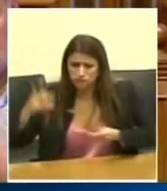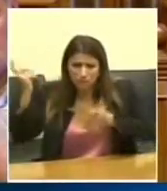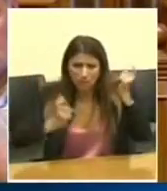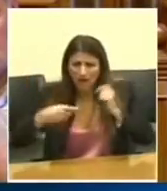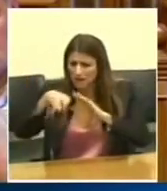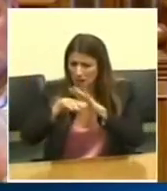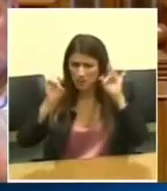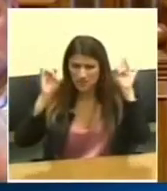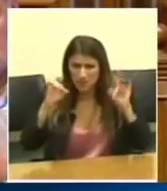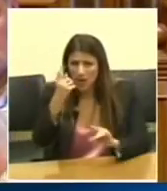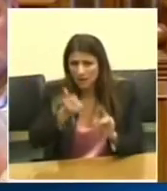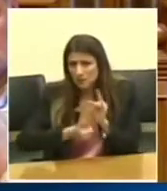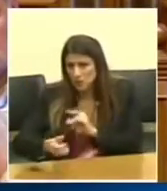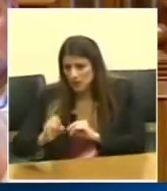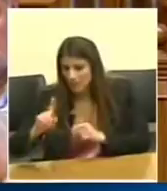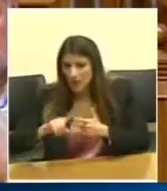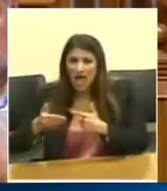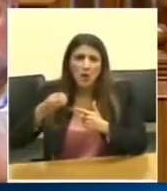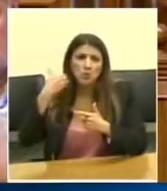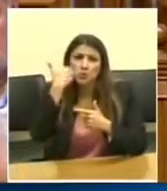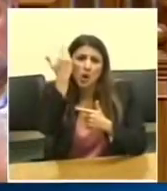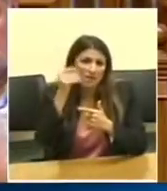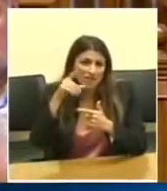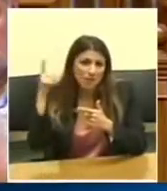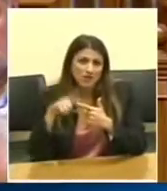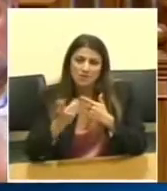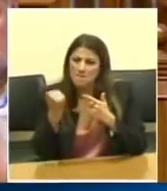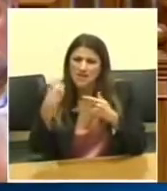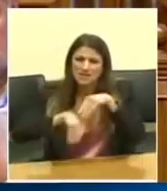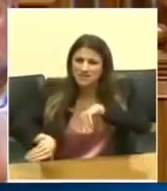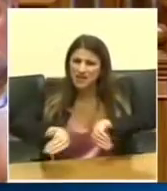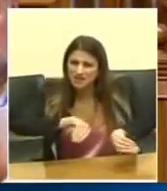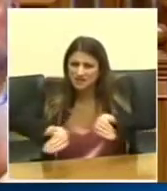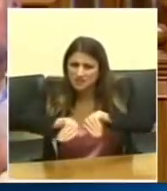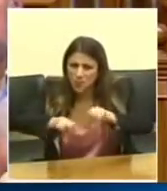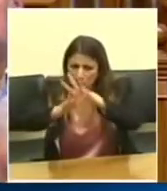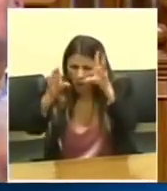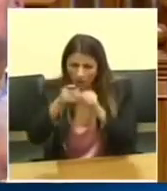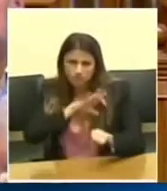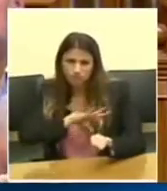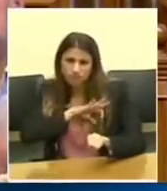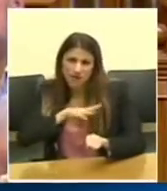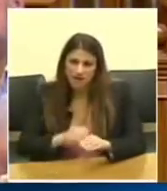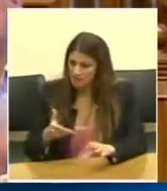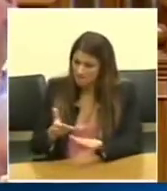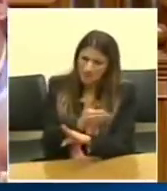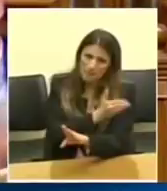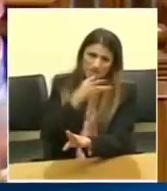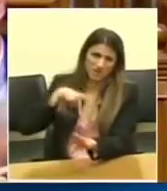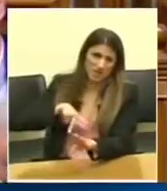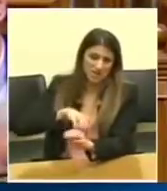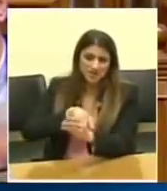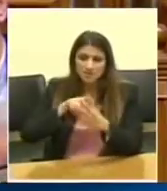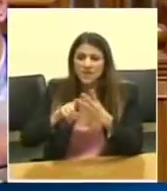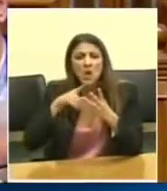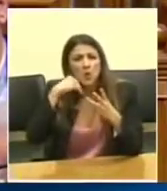τη δημοκρατία ήταν οι μίζες όλης της προηγούμενης περίοδου της κοινοβουλευτικής. Ντροπή για